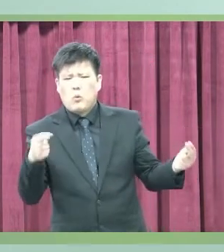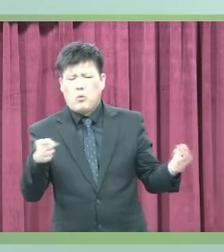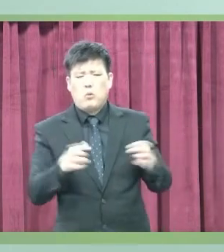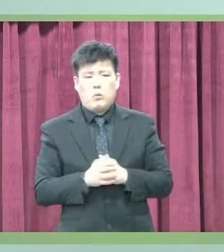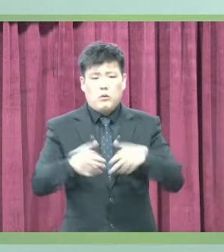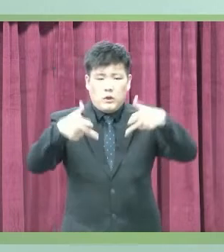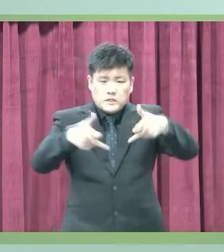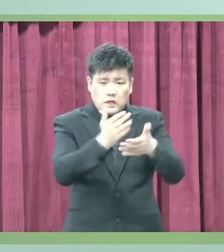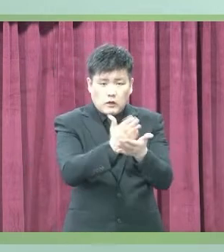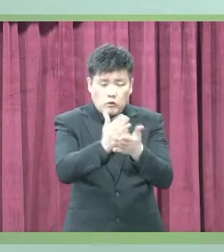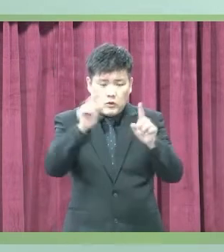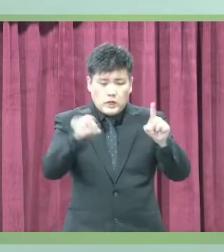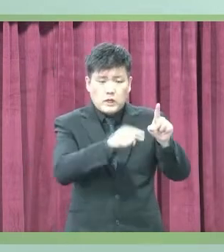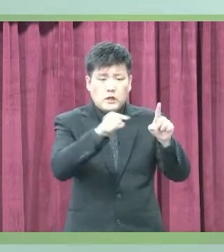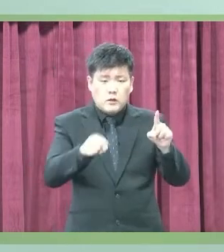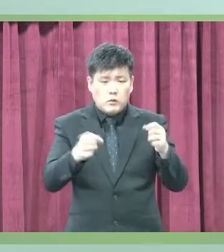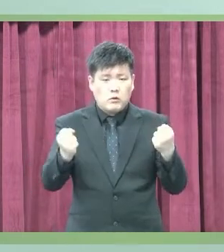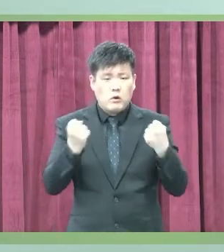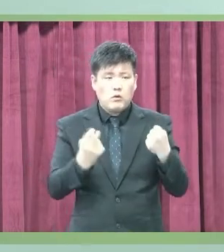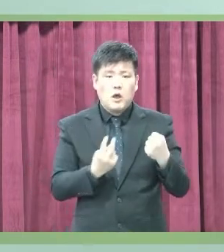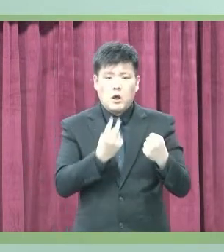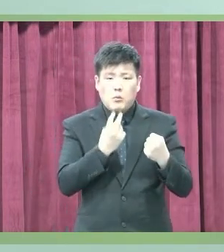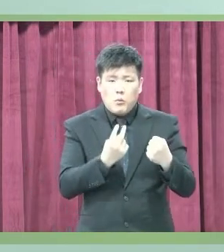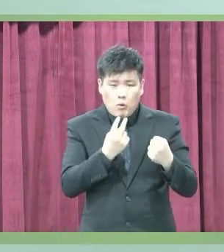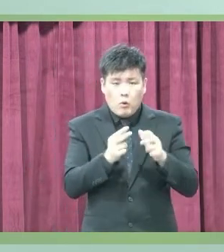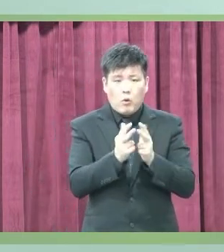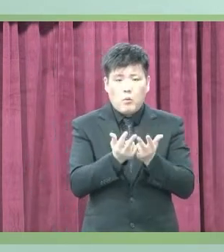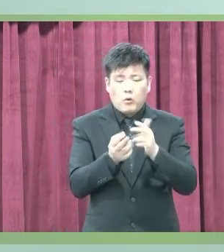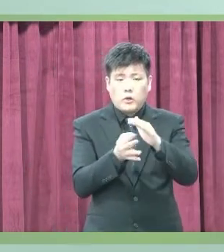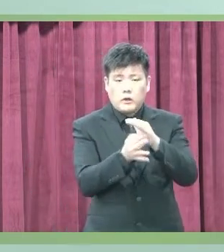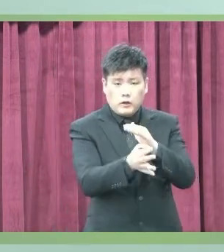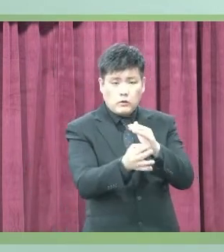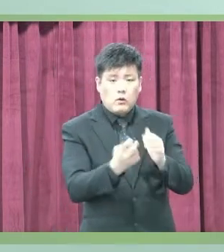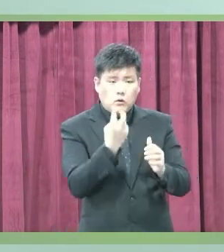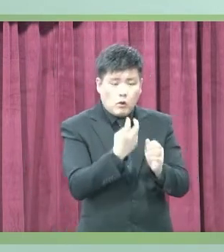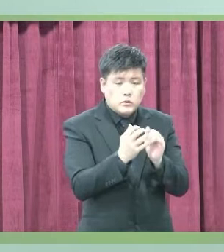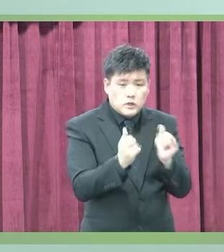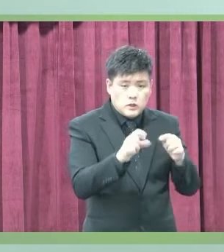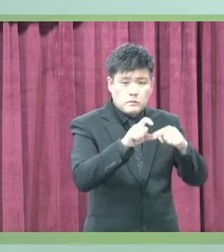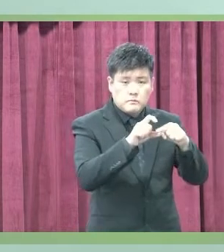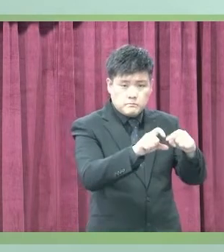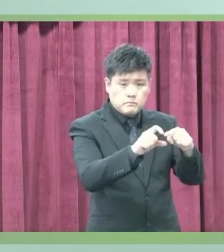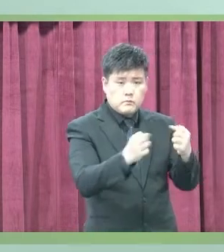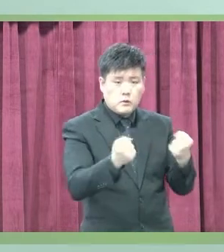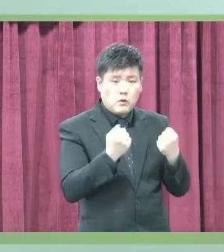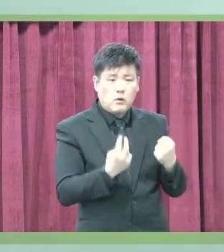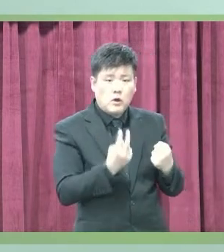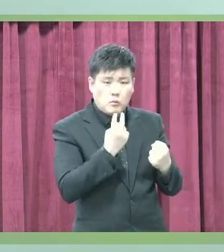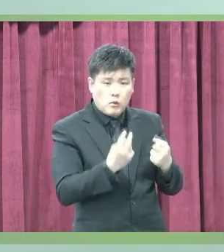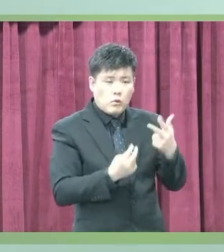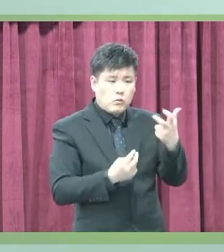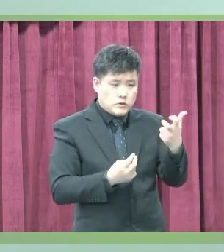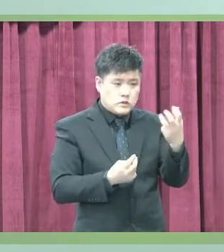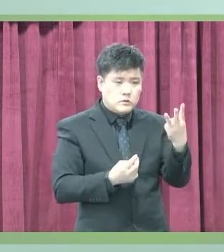장애 유형별 1인당 연평균 건강보험 본인 부담금을 살펴보면 검진 수검자의 평균 건강보험 본인 부담금은